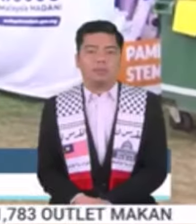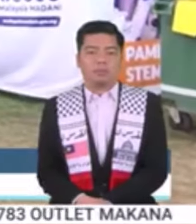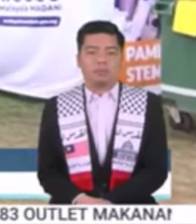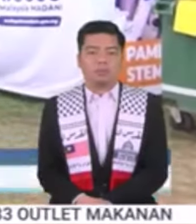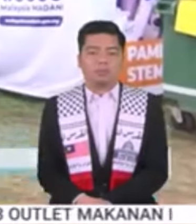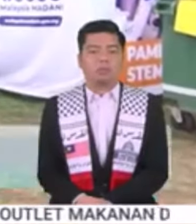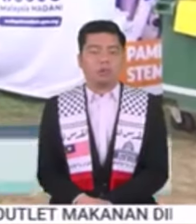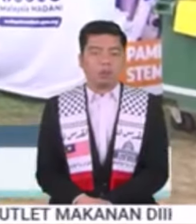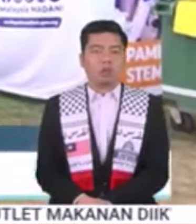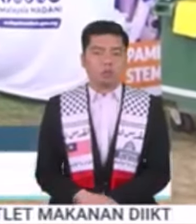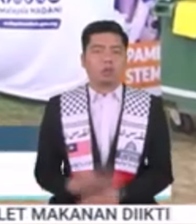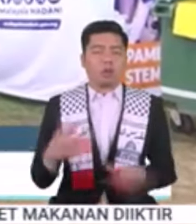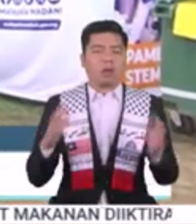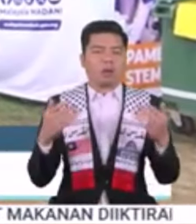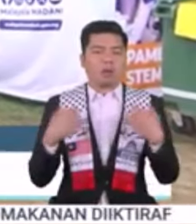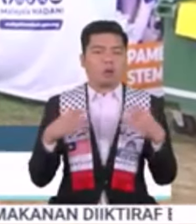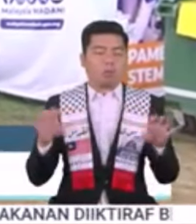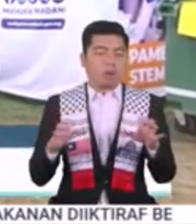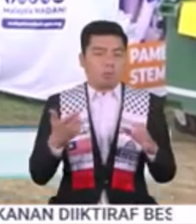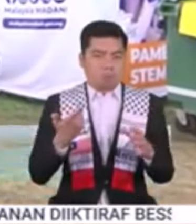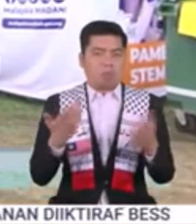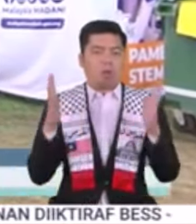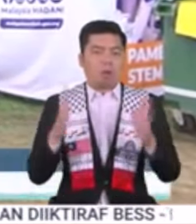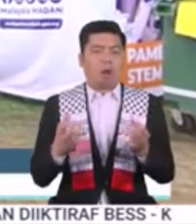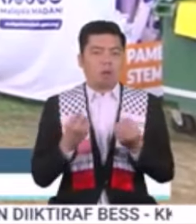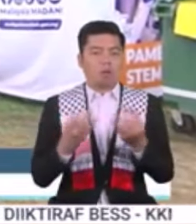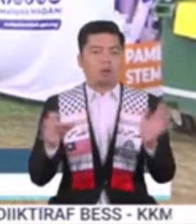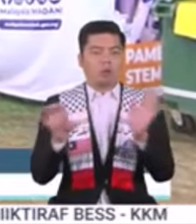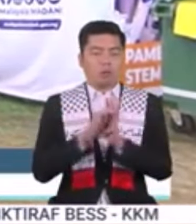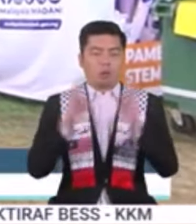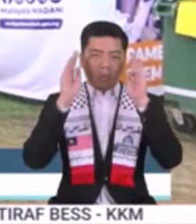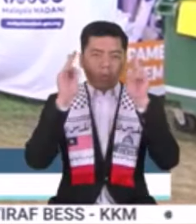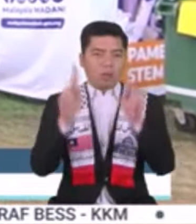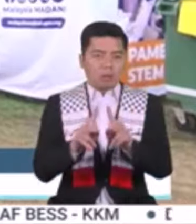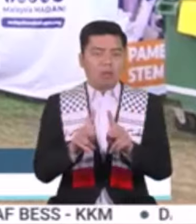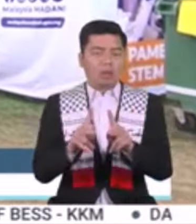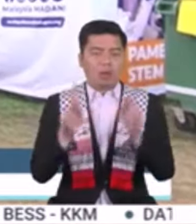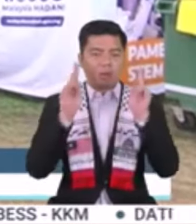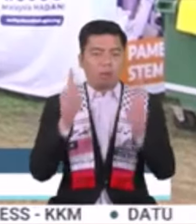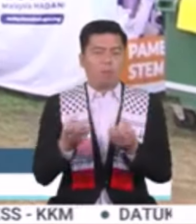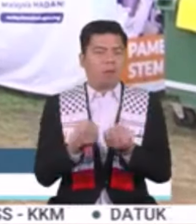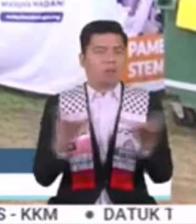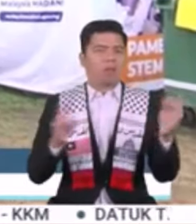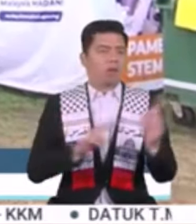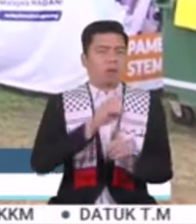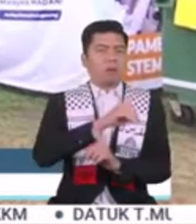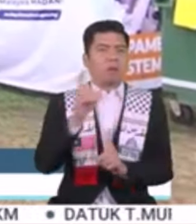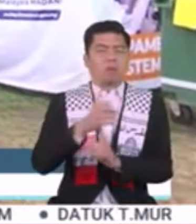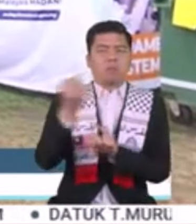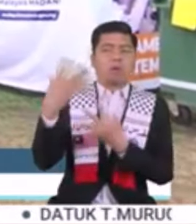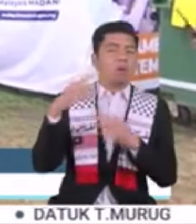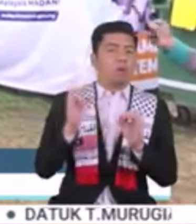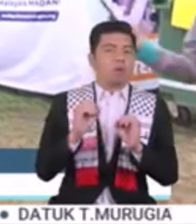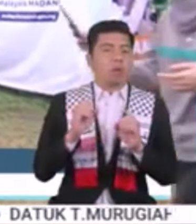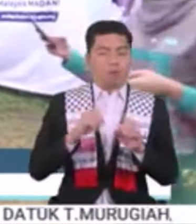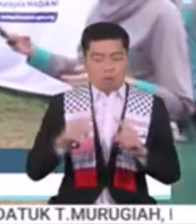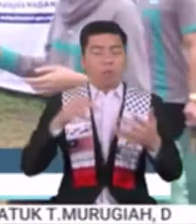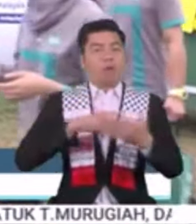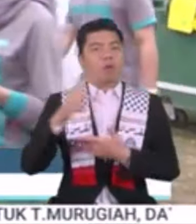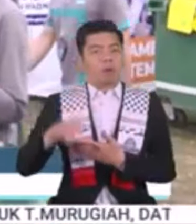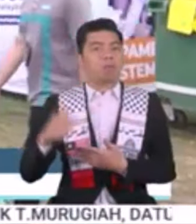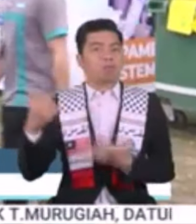Patut dia adakan apa kerablah, sebab kita orang yang dekat Kuantan ni kan banyak update yang kita tak dapat kan. So bila buat program ni saya rasa